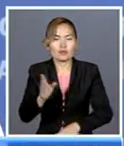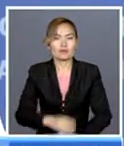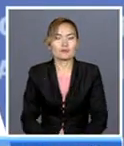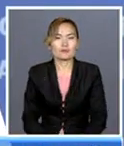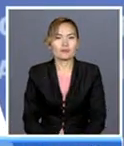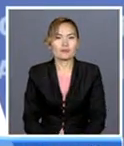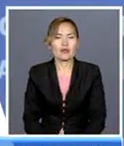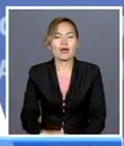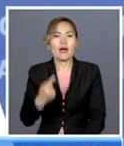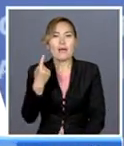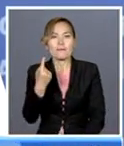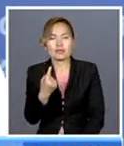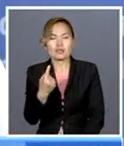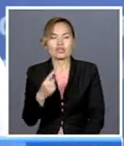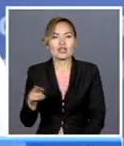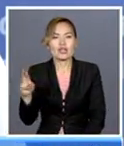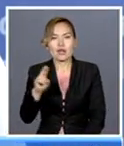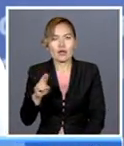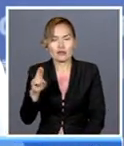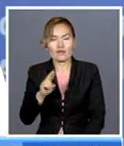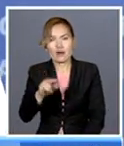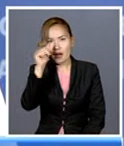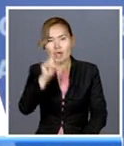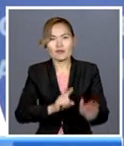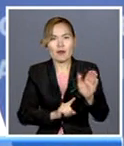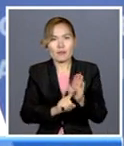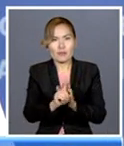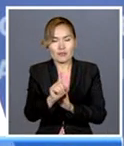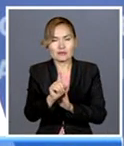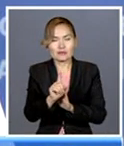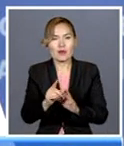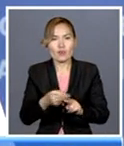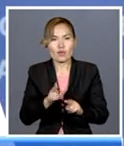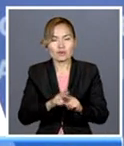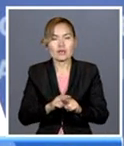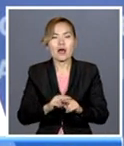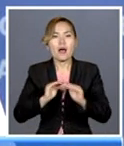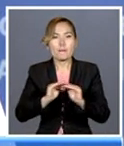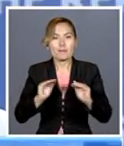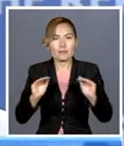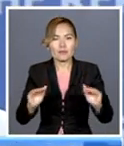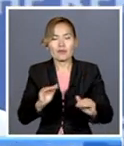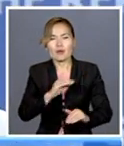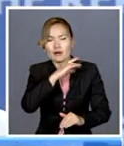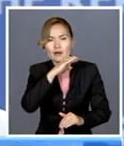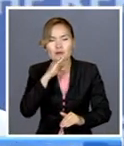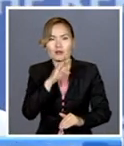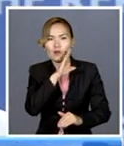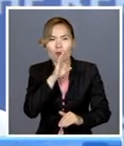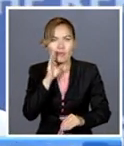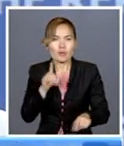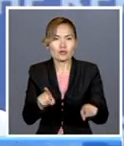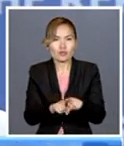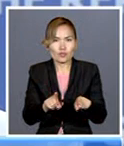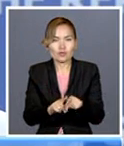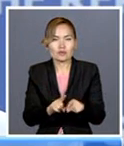қаңтар 2018 жылдан бастап осы үш жәрдемақыны алып отқан азаматтар бір жәрдемақыны алады, бір пакетпен келеді. Екіншіден күнкөріс деңгейін